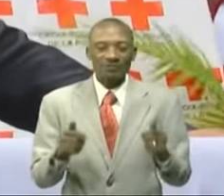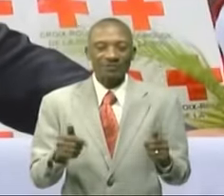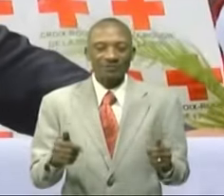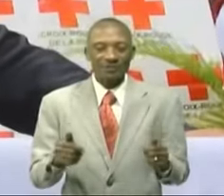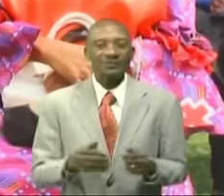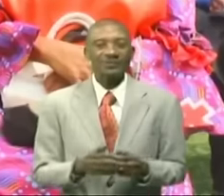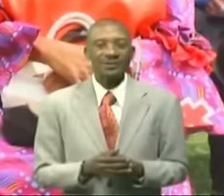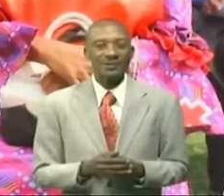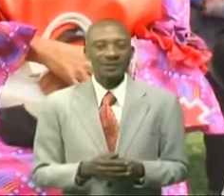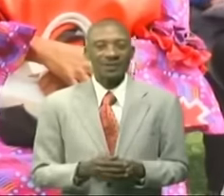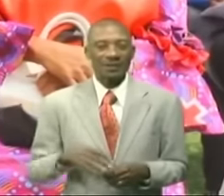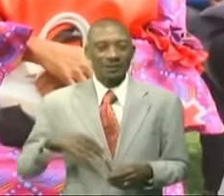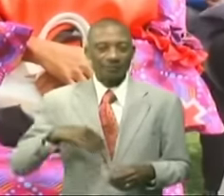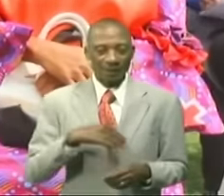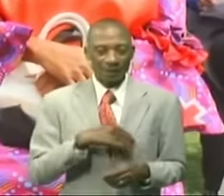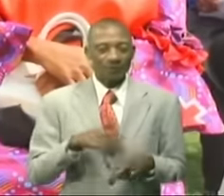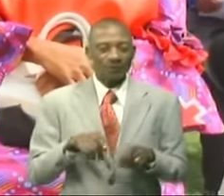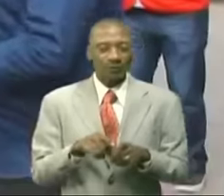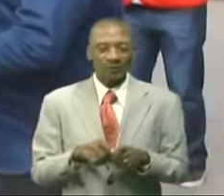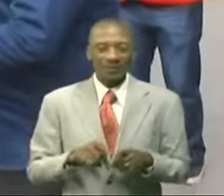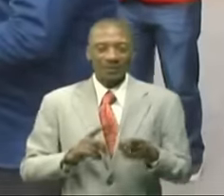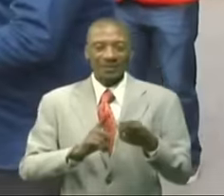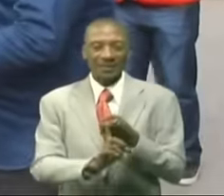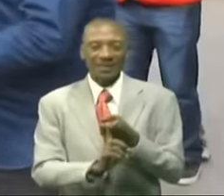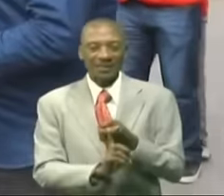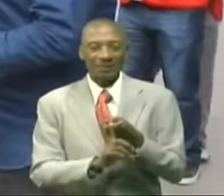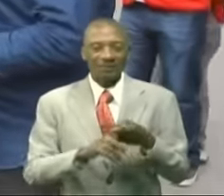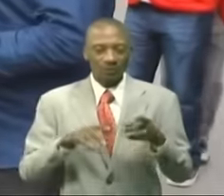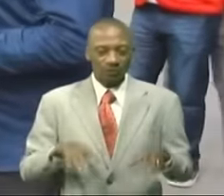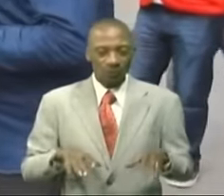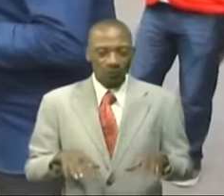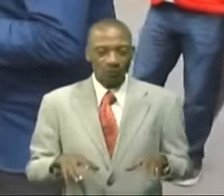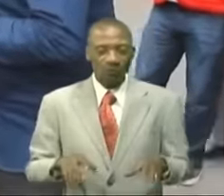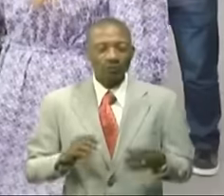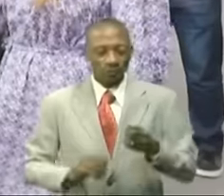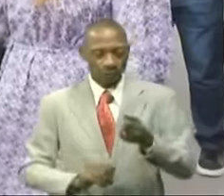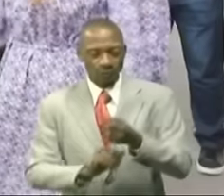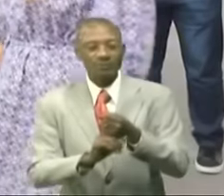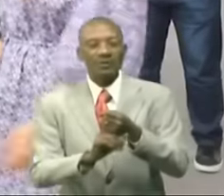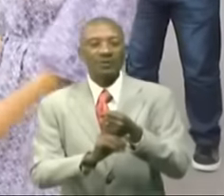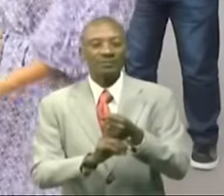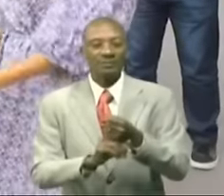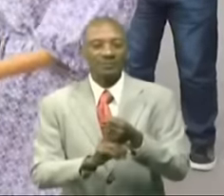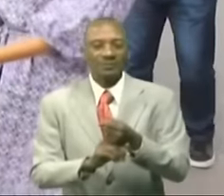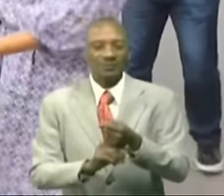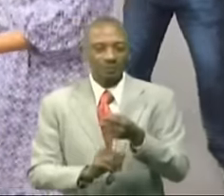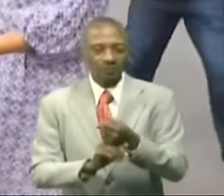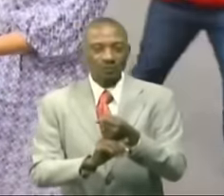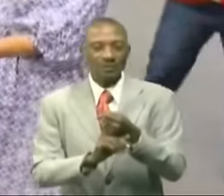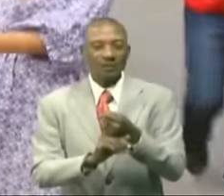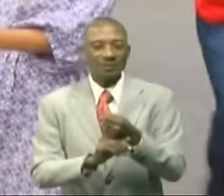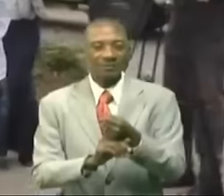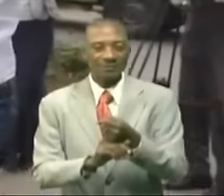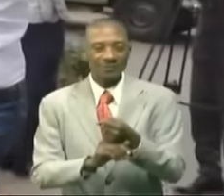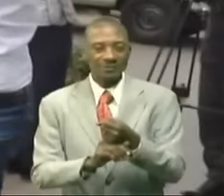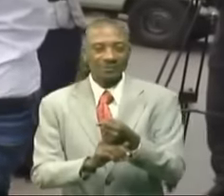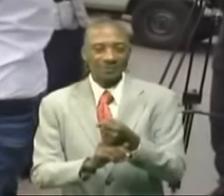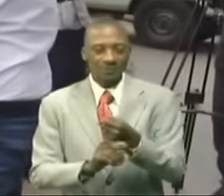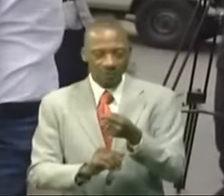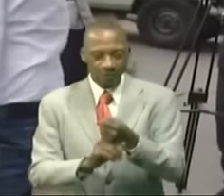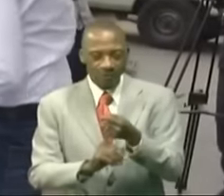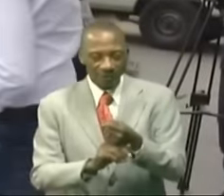et partenaires ont symboliquement reçu les exemplaires questions non seulement de s'en approprier, mais aussi de